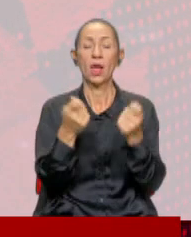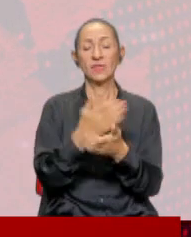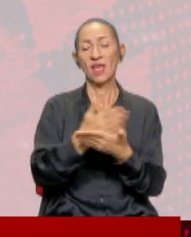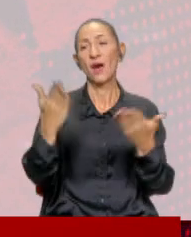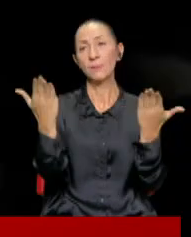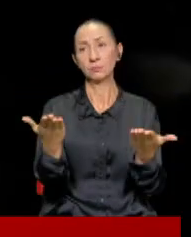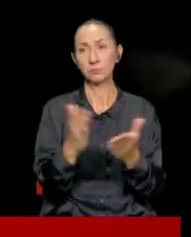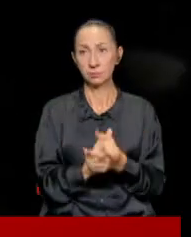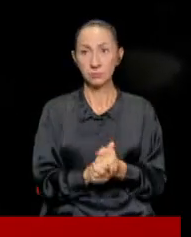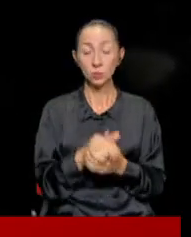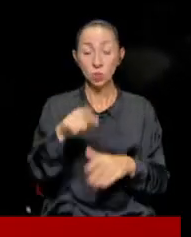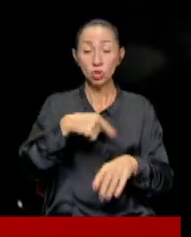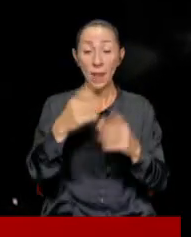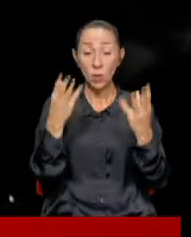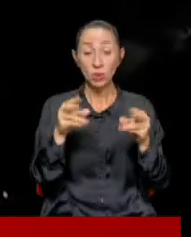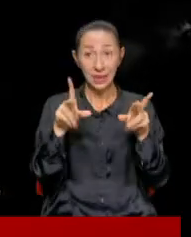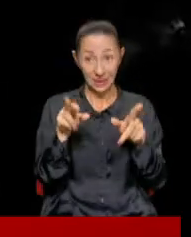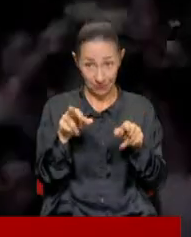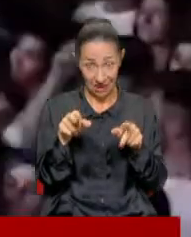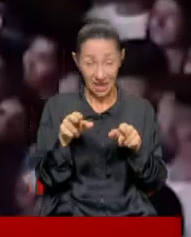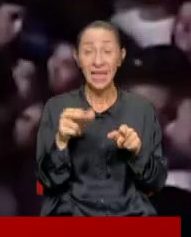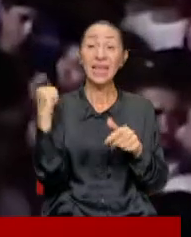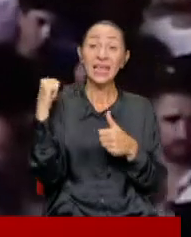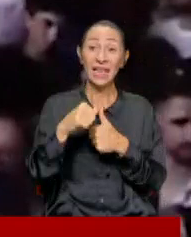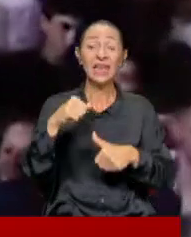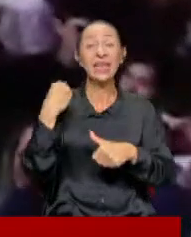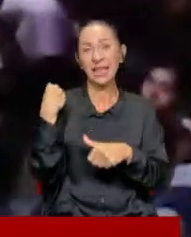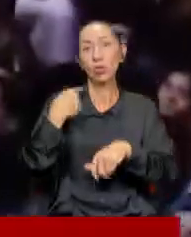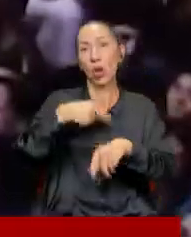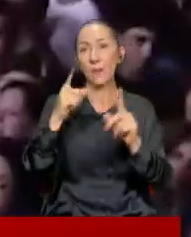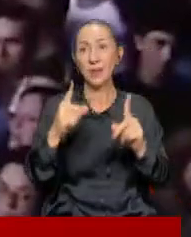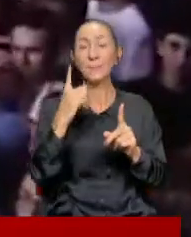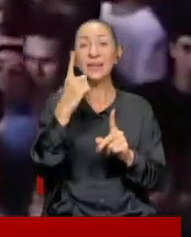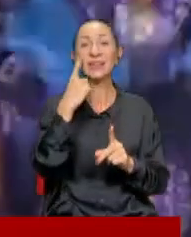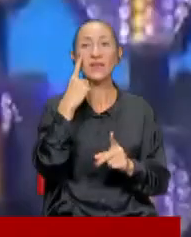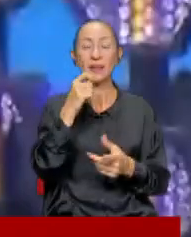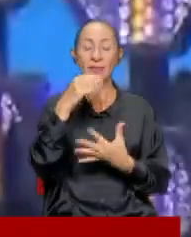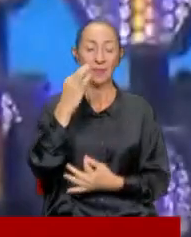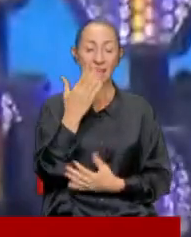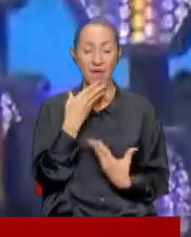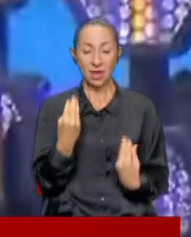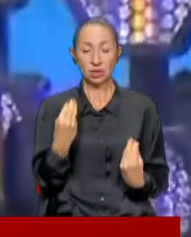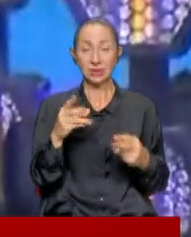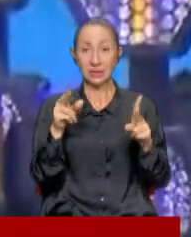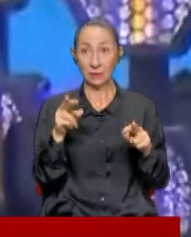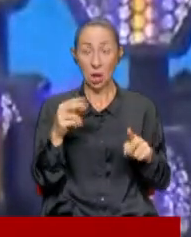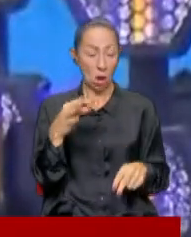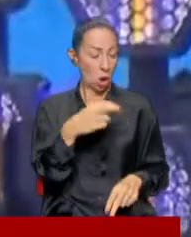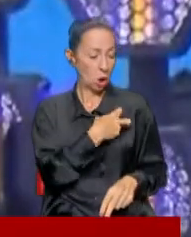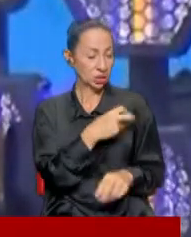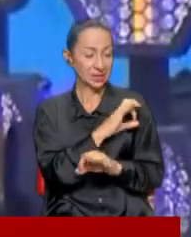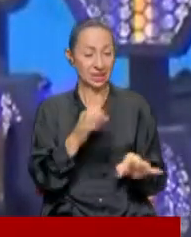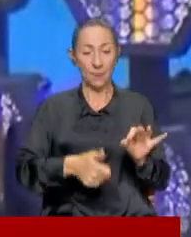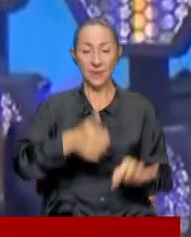görevlerini sürdürmeleri. Bu dönemde olduğu gibi yeni dönemde de bir devlet adamına yakışır şekilde